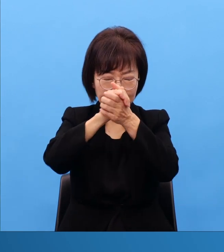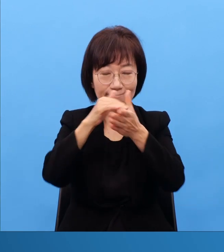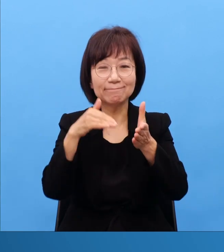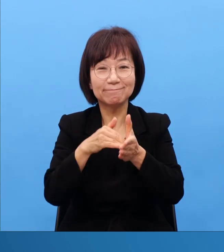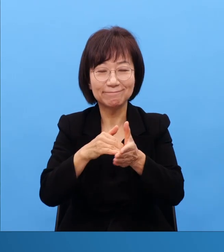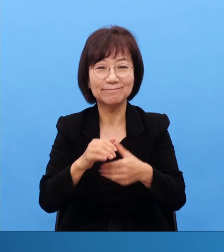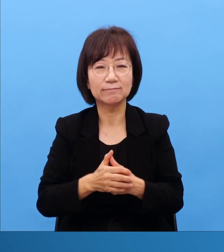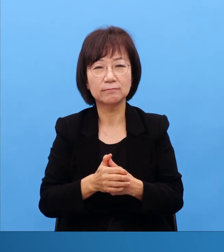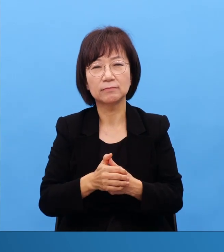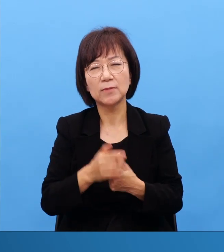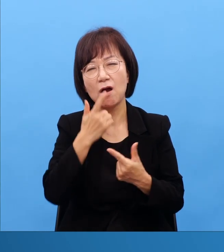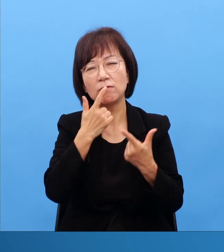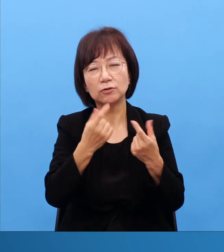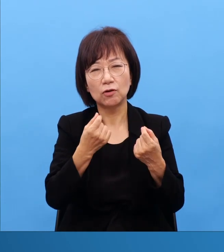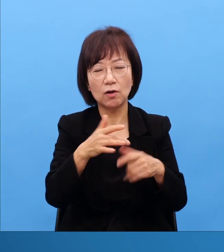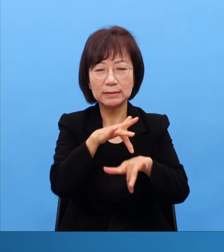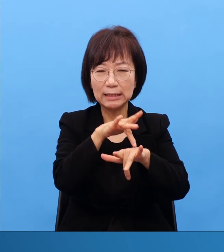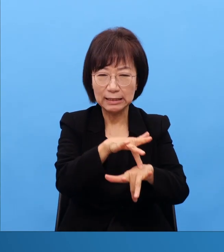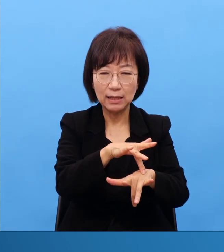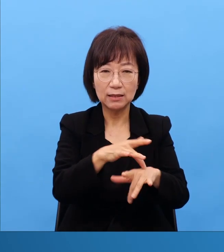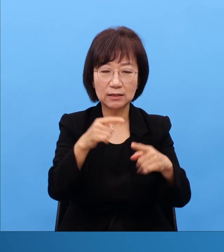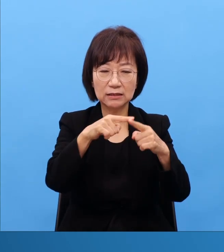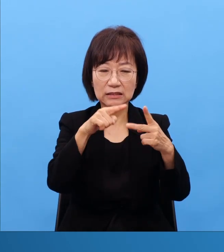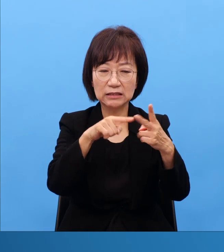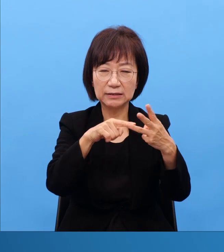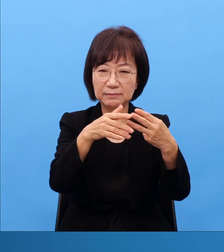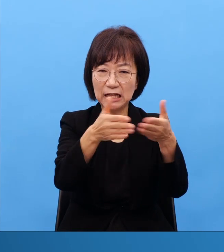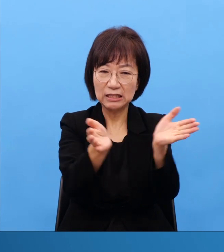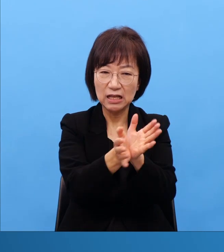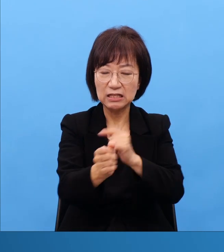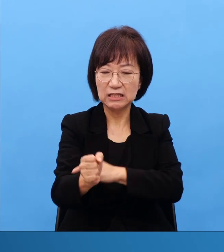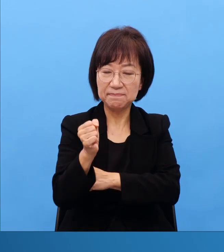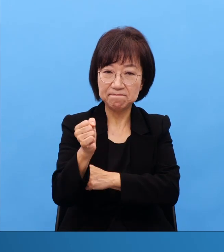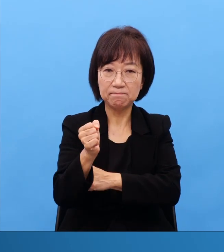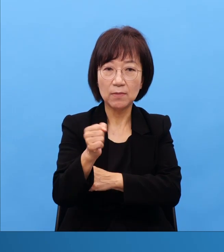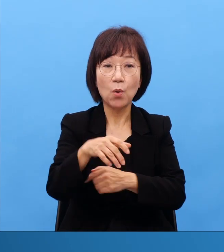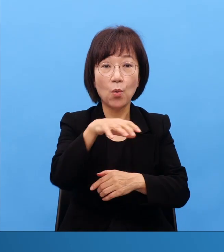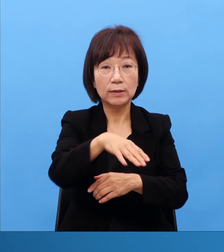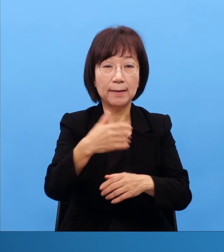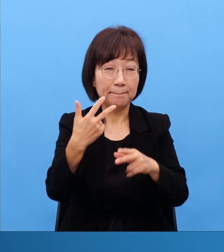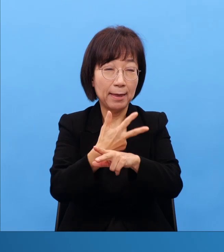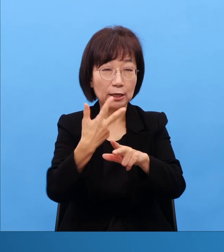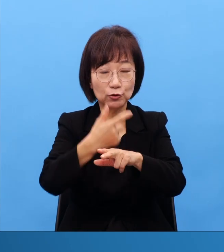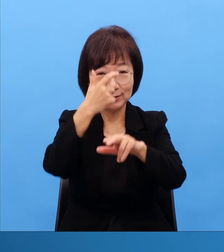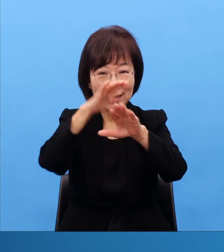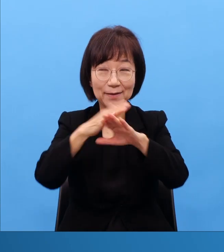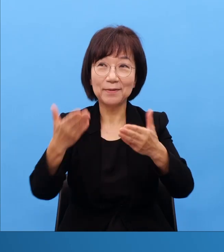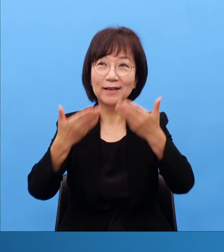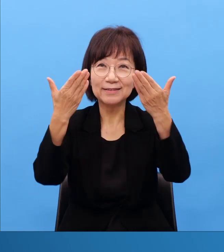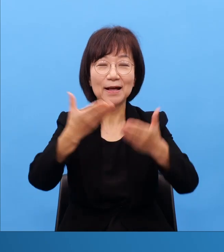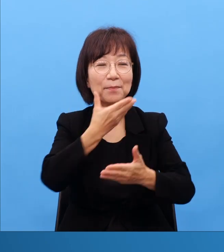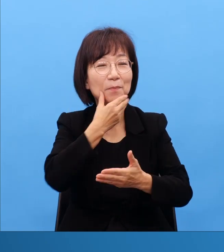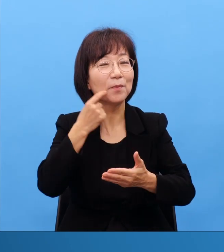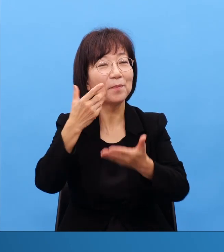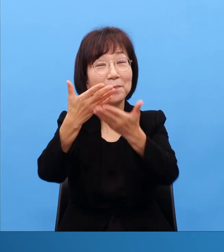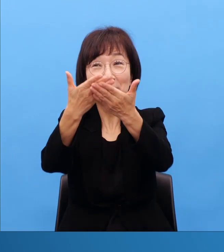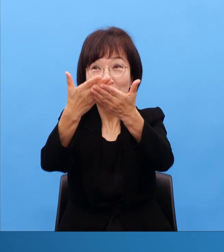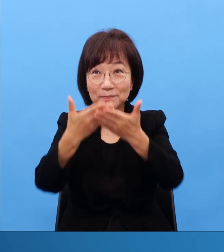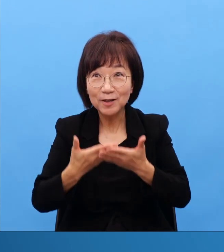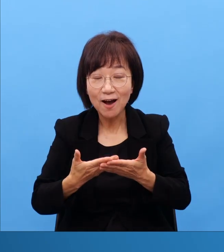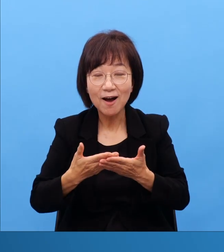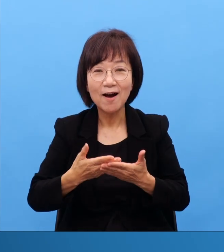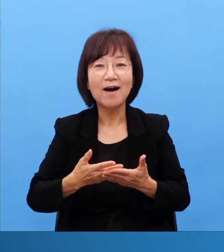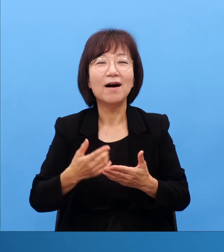이렇게 흑암과 삼단체가 장악한 현장에서 매주 예배드리고 복음을 듣는다는 게 참 감사한 것